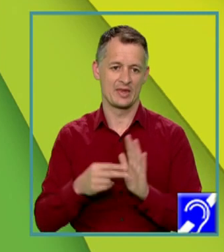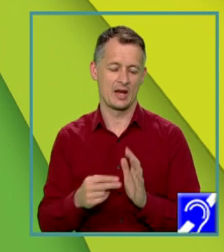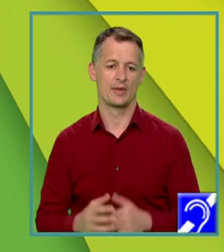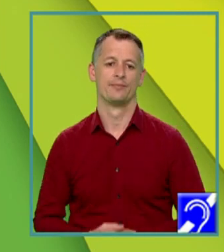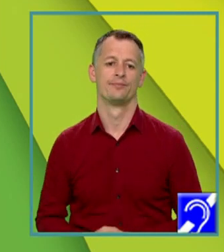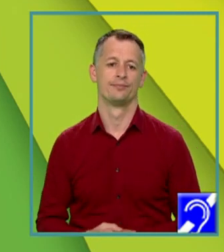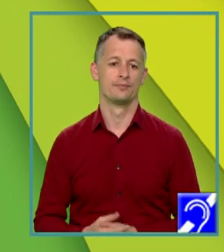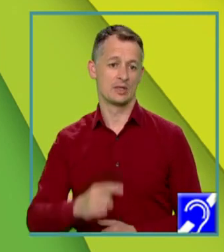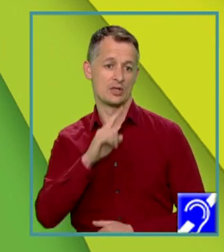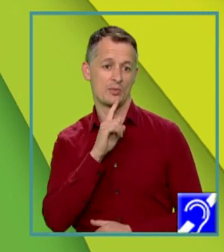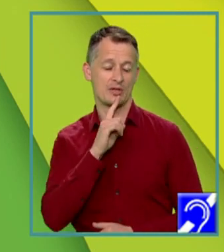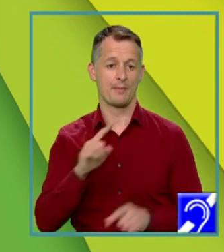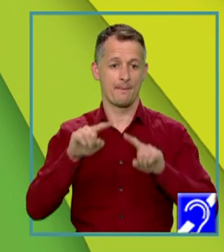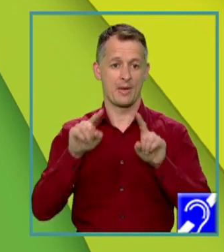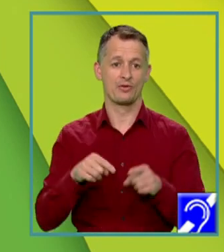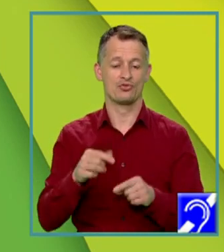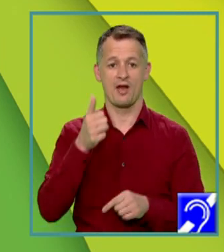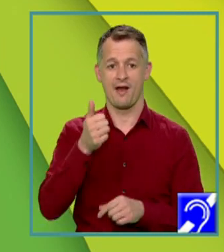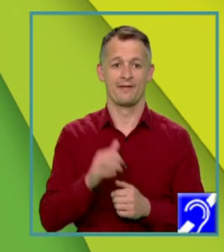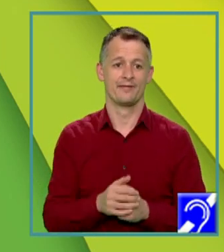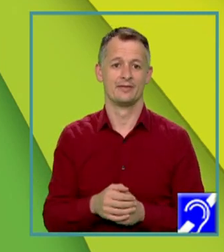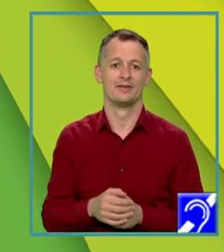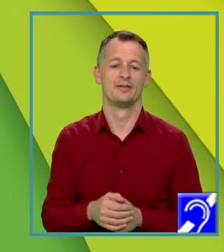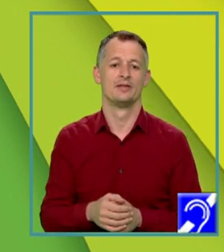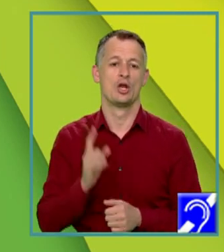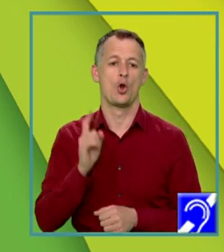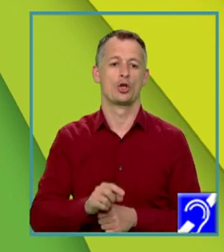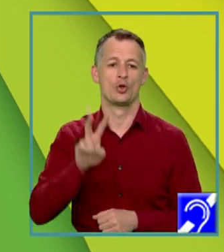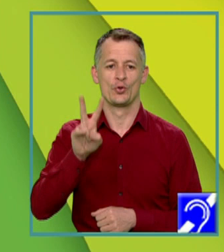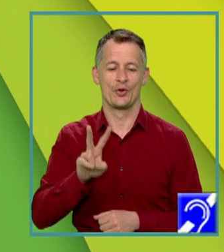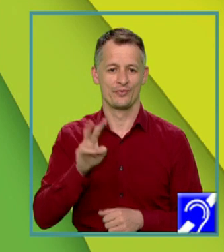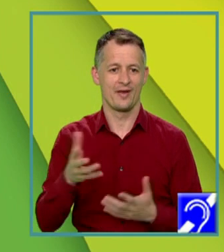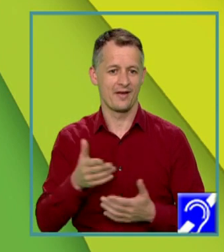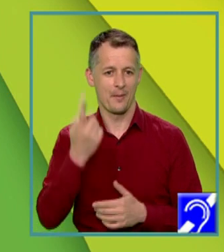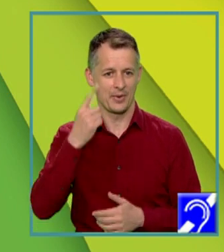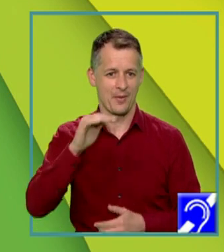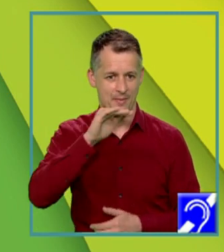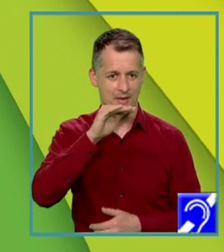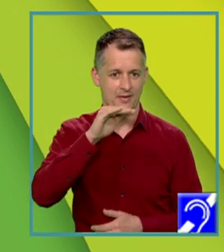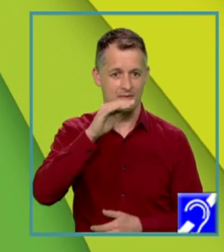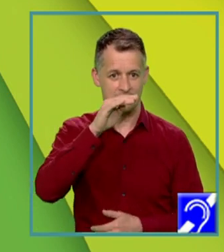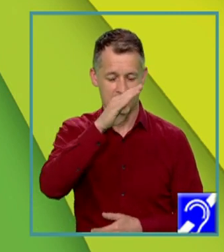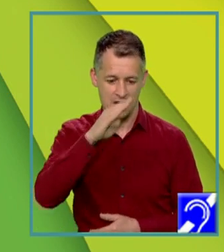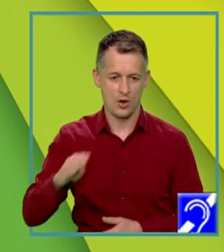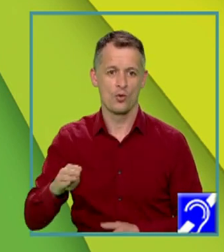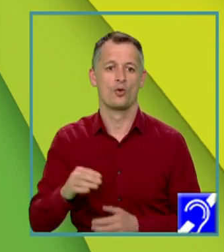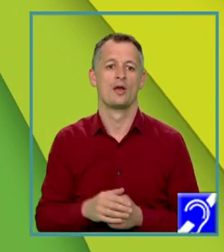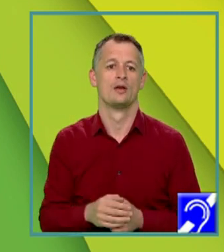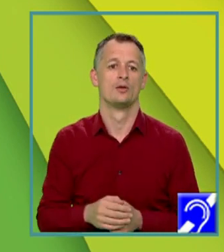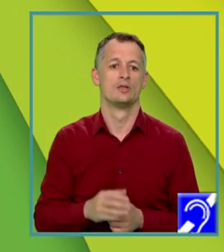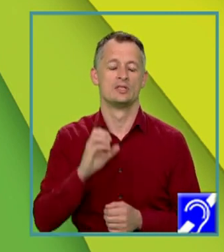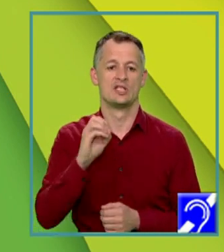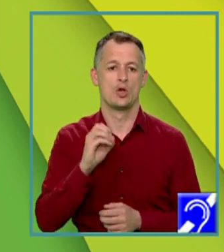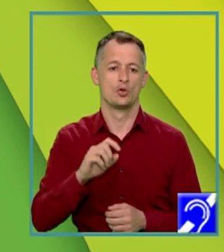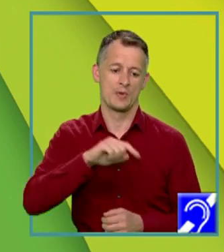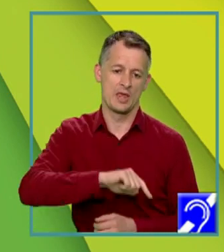Se consideră matricele a o matrice pătratică de ordinul doi ce are pe diagonala principală elementele egal